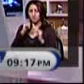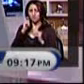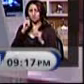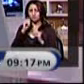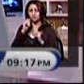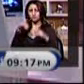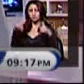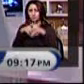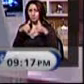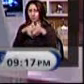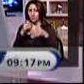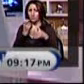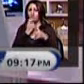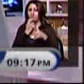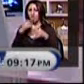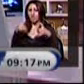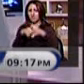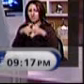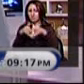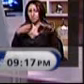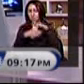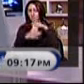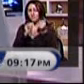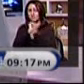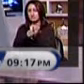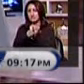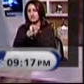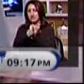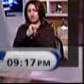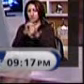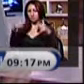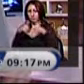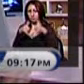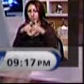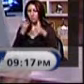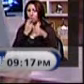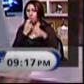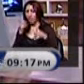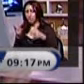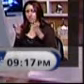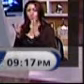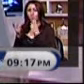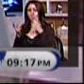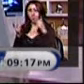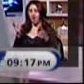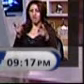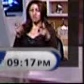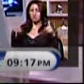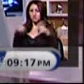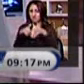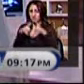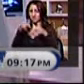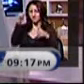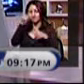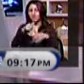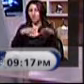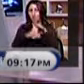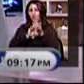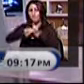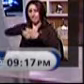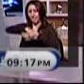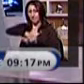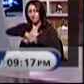موثقه في في في سجون مرسي. ها مبارك ما كانش فيه اغتصاب رجال، كان فاكر وانت